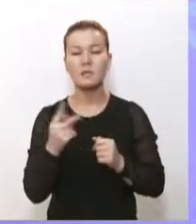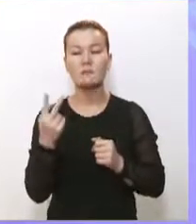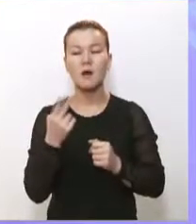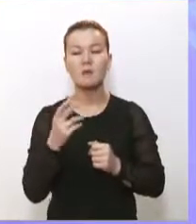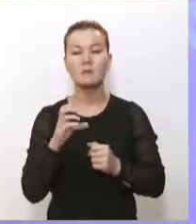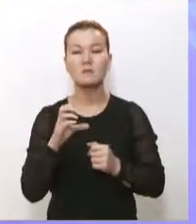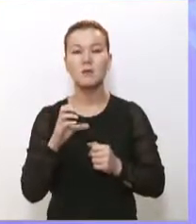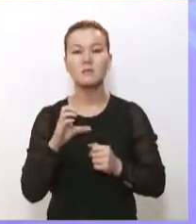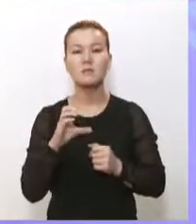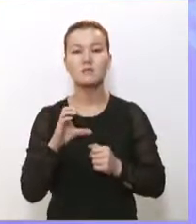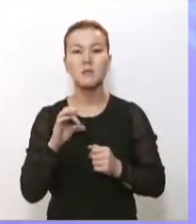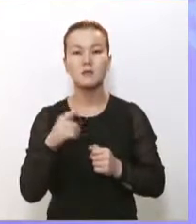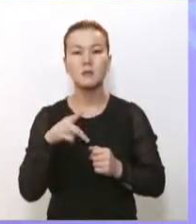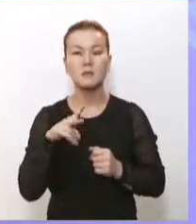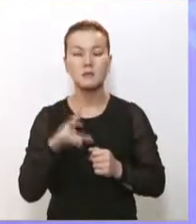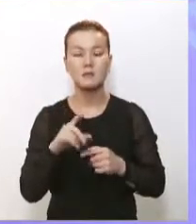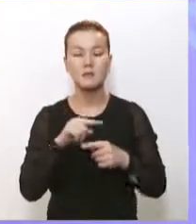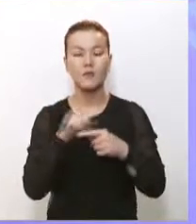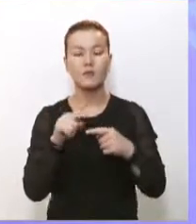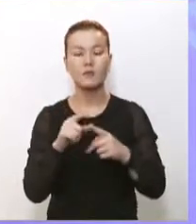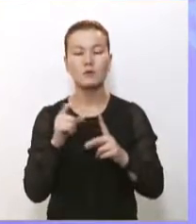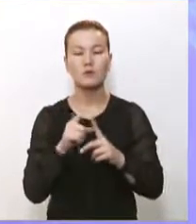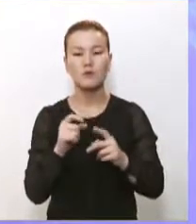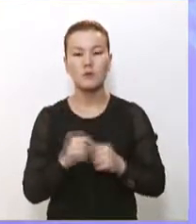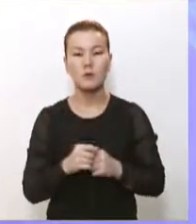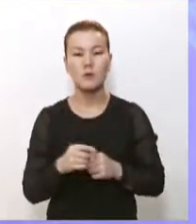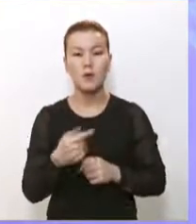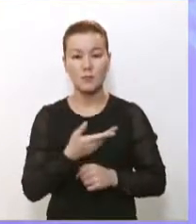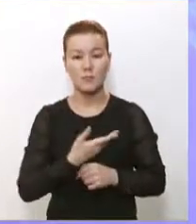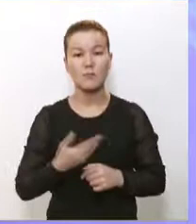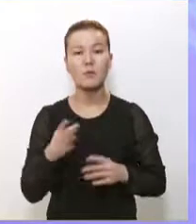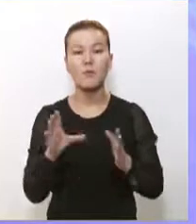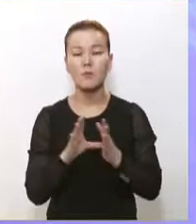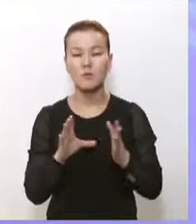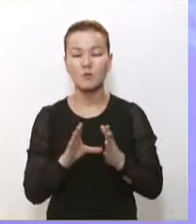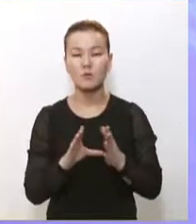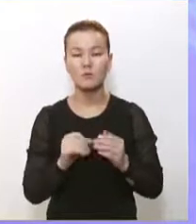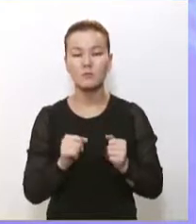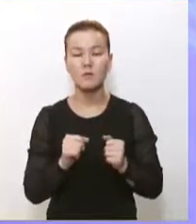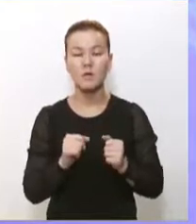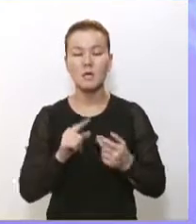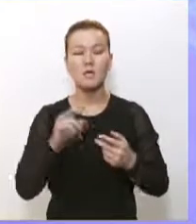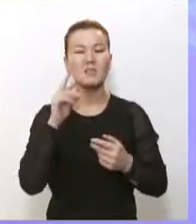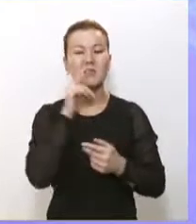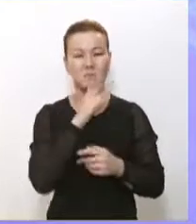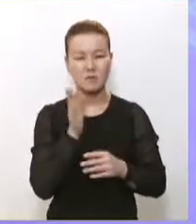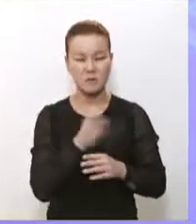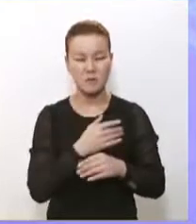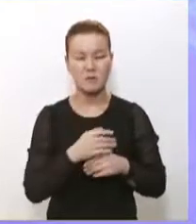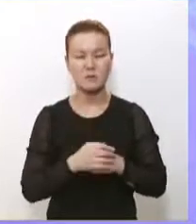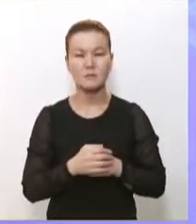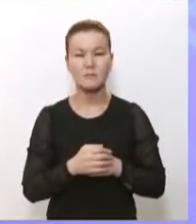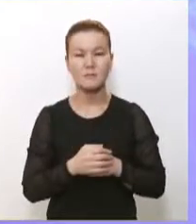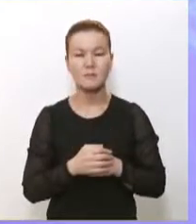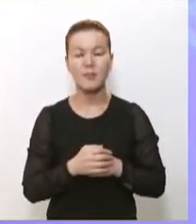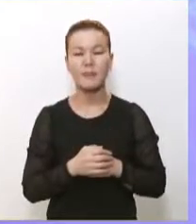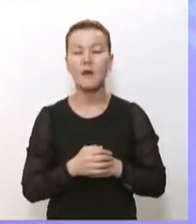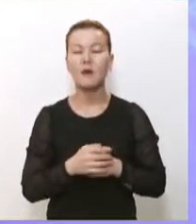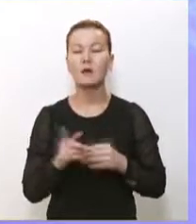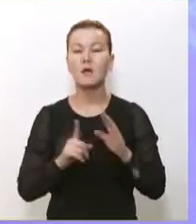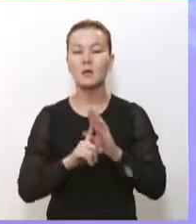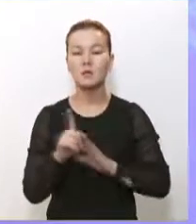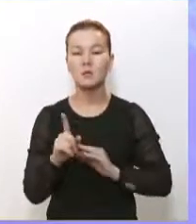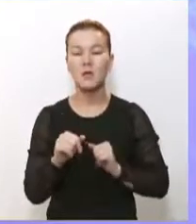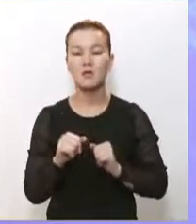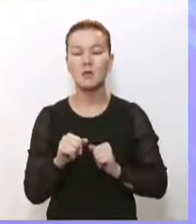согласными в корне слова. Но мы же поможем ей исправить это? Конечно, поможем. Для